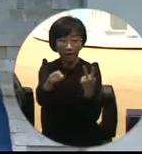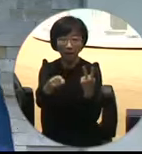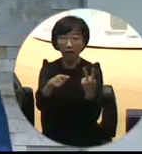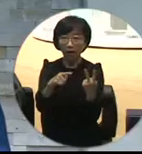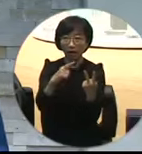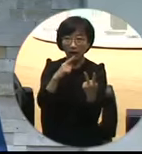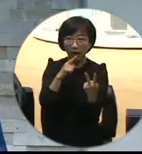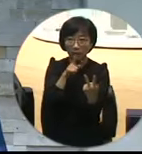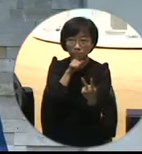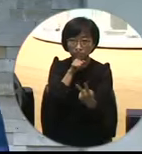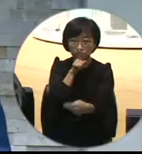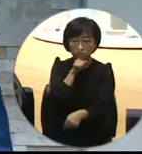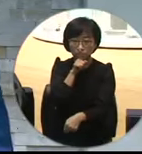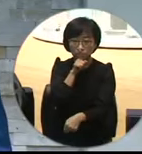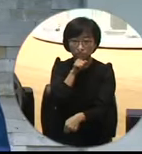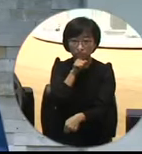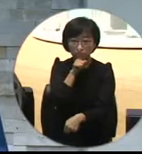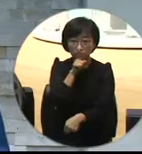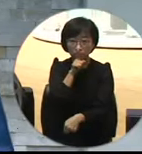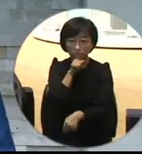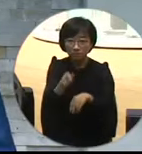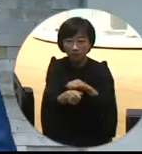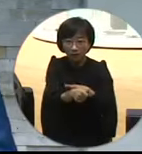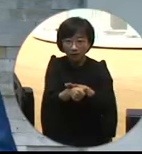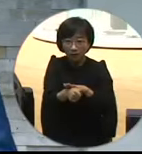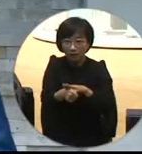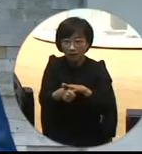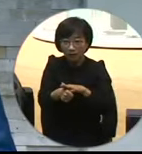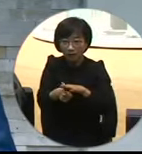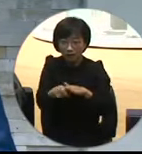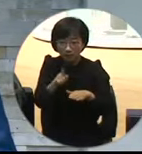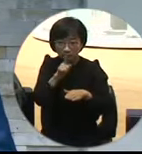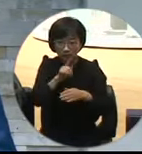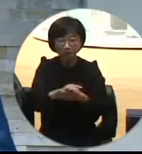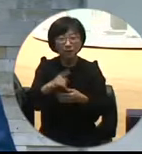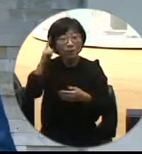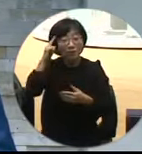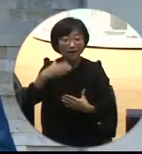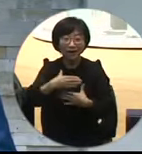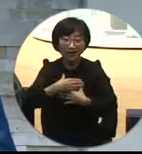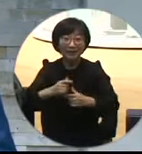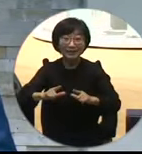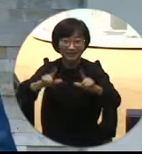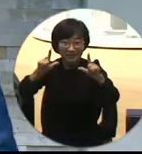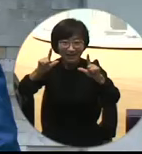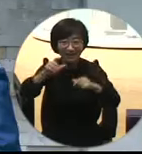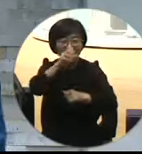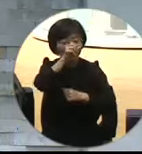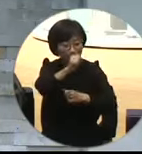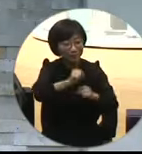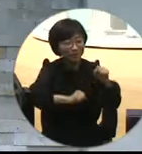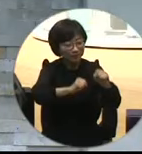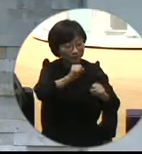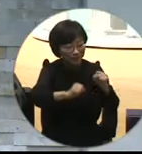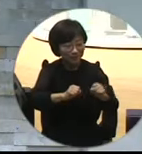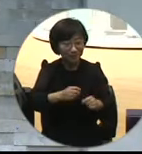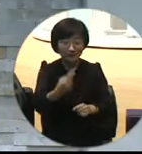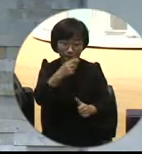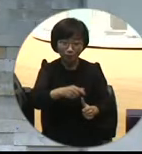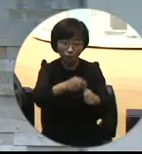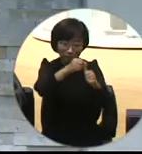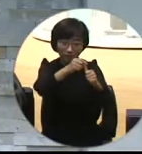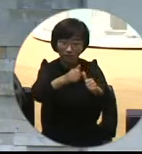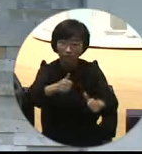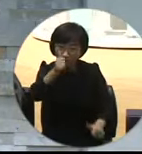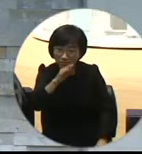한 마디도 못했어요. 안식일에 당연히 선을 향하고 당연히 생명을 구하는 것이 옳기 때문에